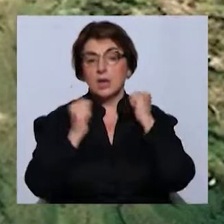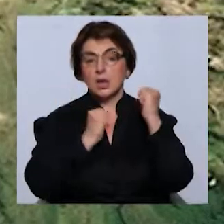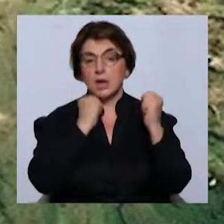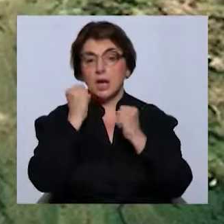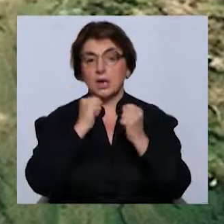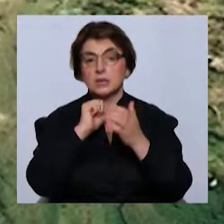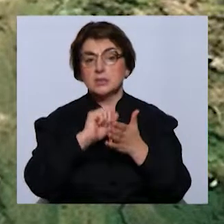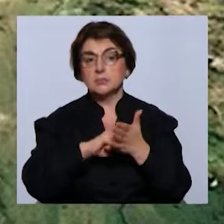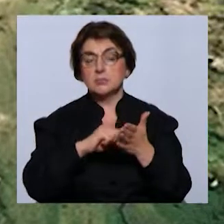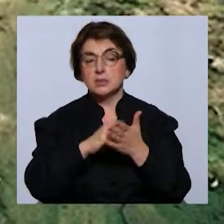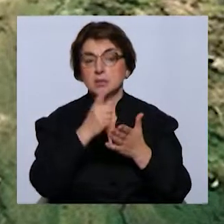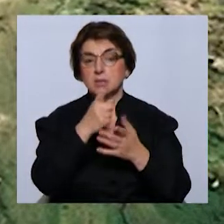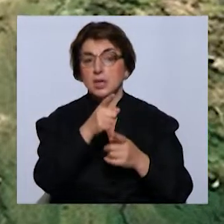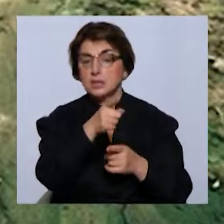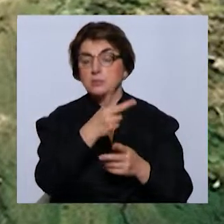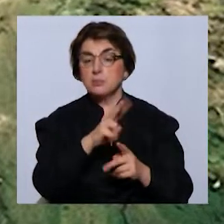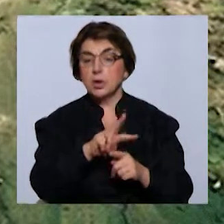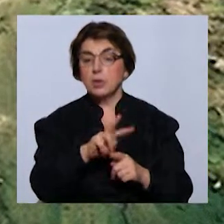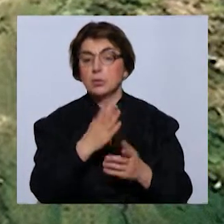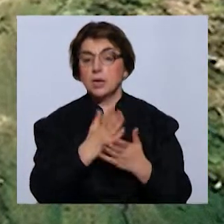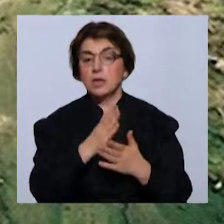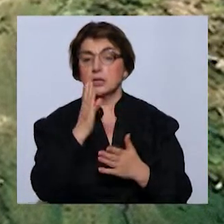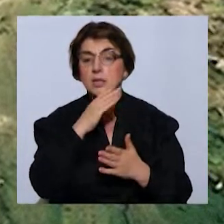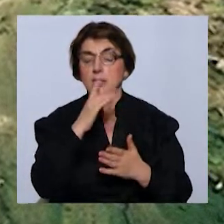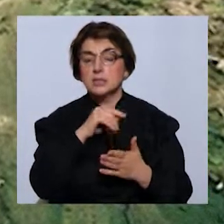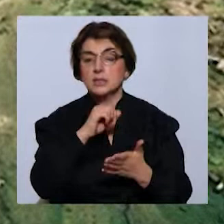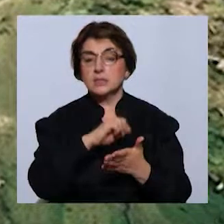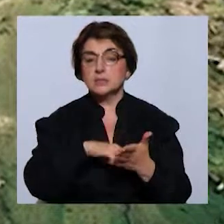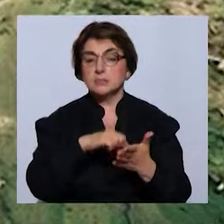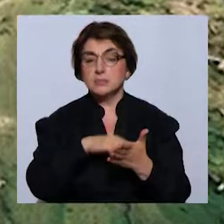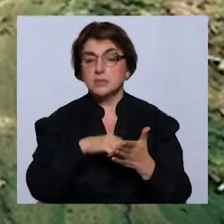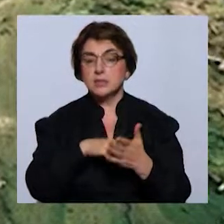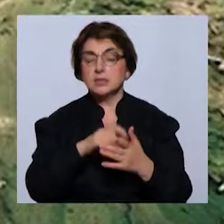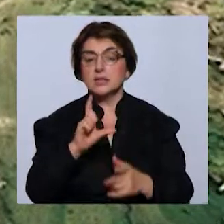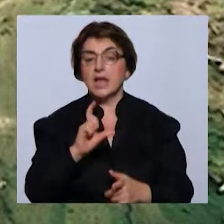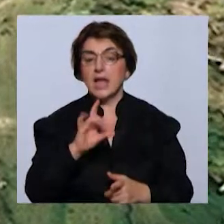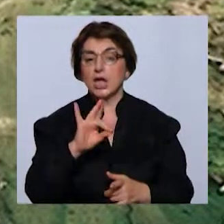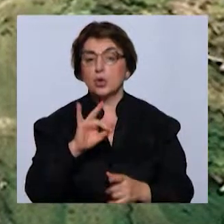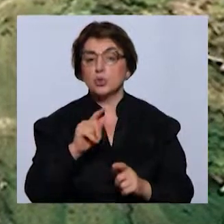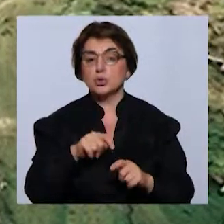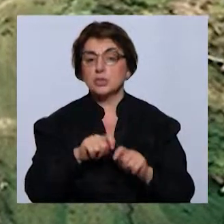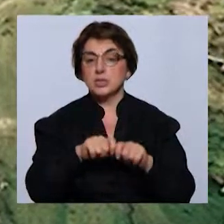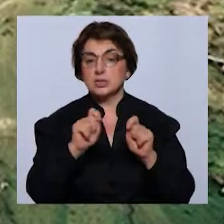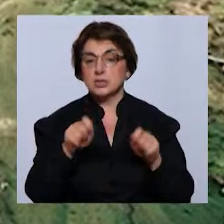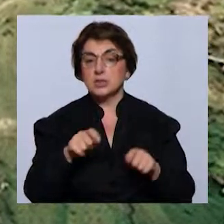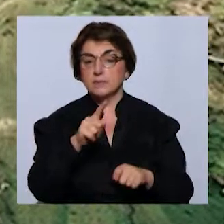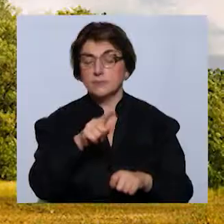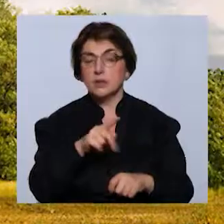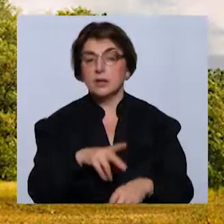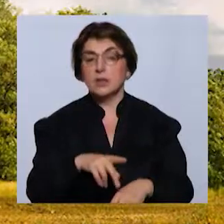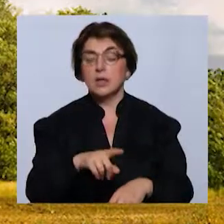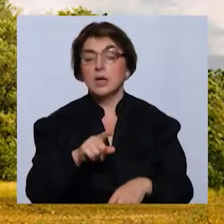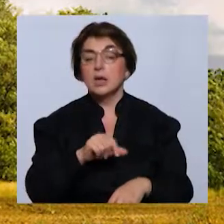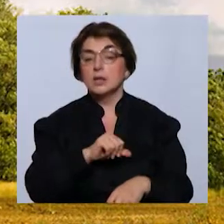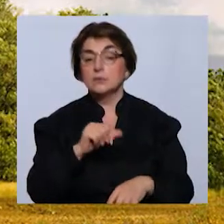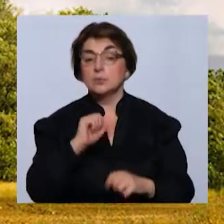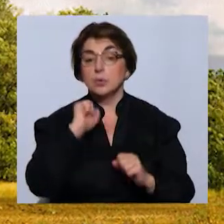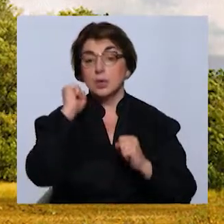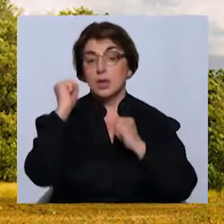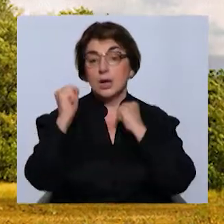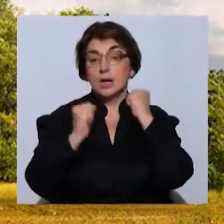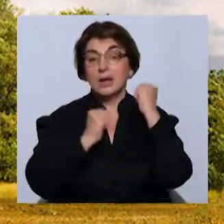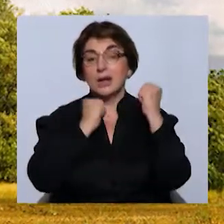და ეს გახლავთ წყლით გამოწვეული ეროზია. Რაც შეეხება ქარით გამოწვეულ ეროზიას, ადამიანები